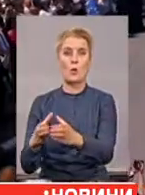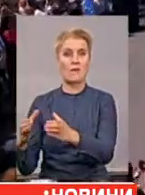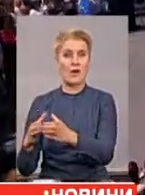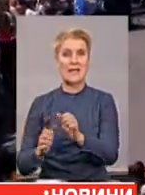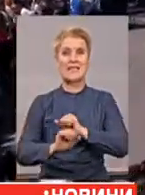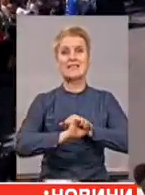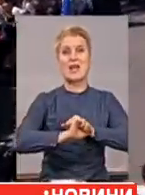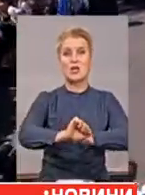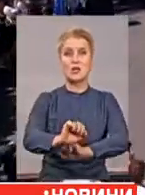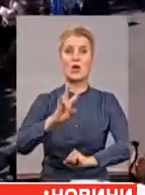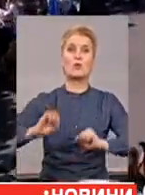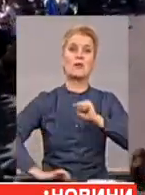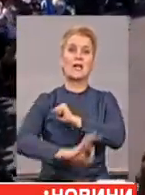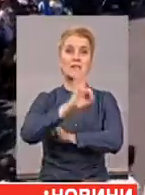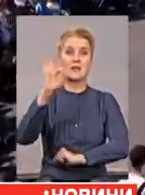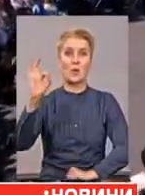захищають на сході нашої держави.